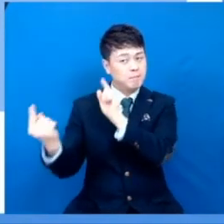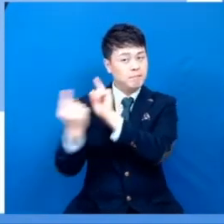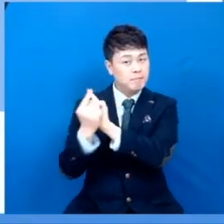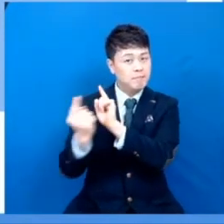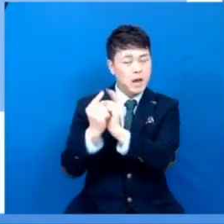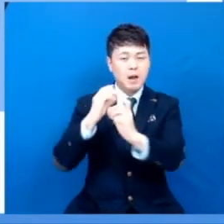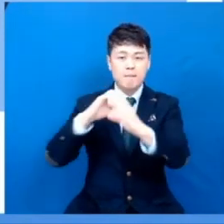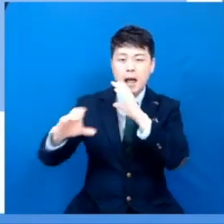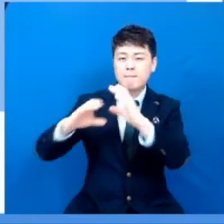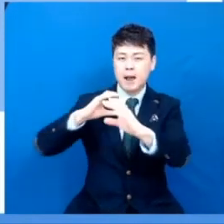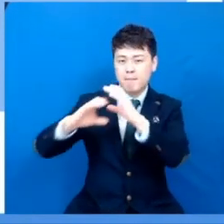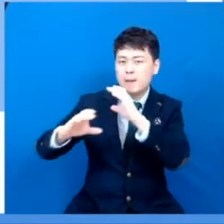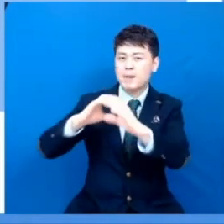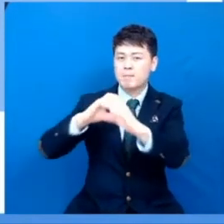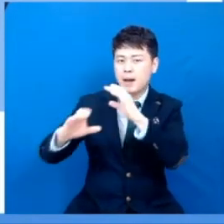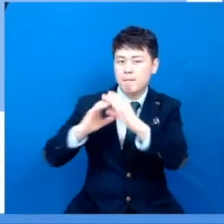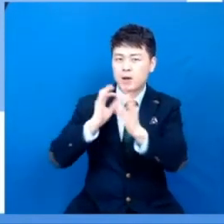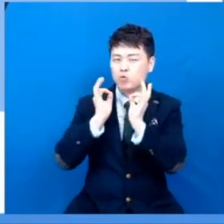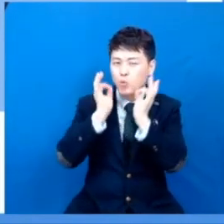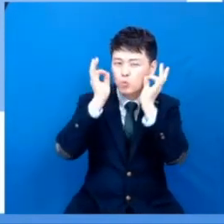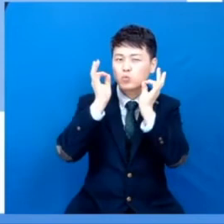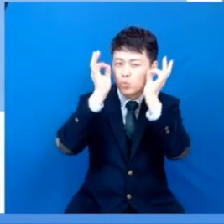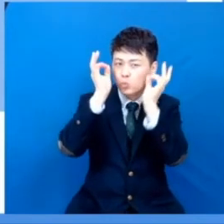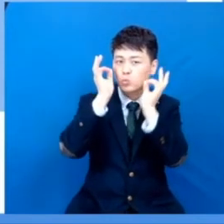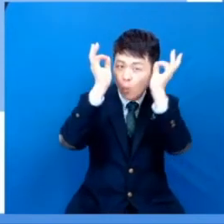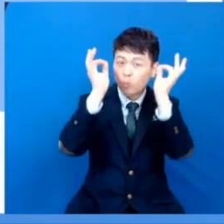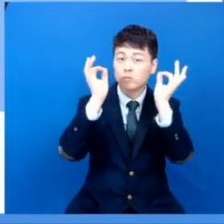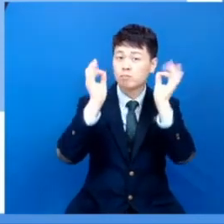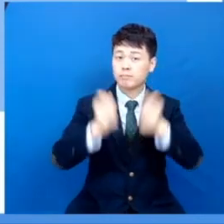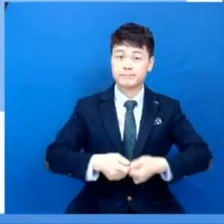의사 소통을 시도하는 횟수가 증가하였습니다